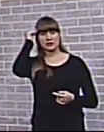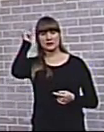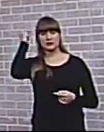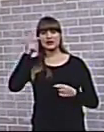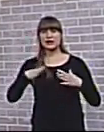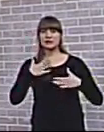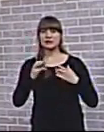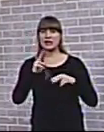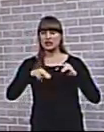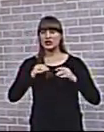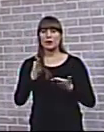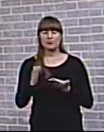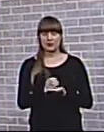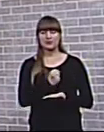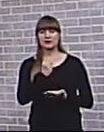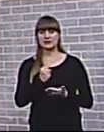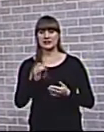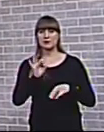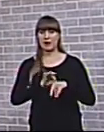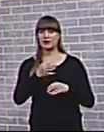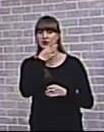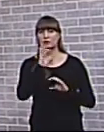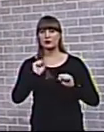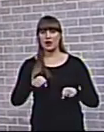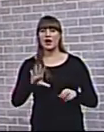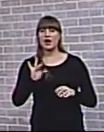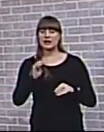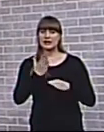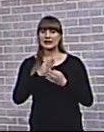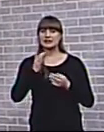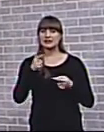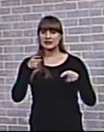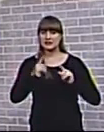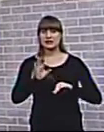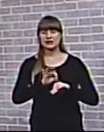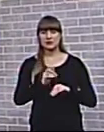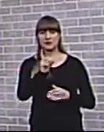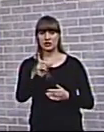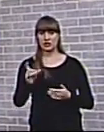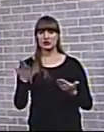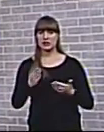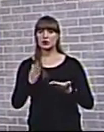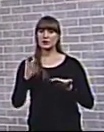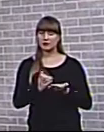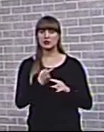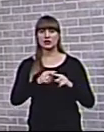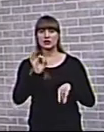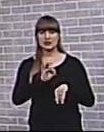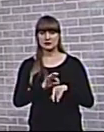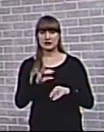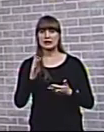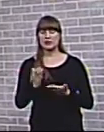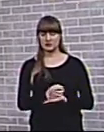всегда позволяет победить любую болезнь. Есть действительно люди с заболеваниями, которые преодолевают это заболевание и